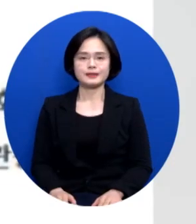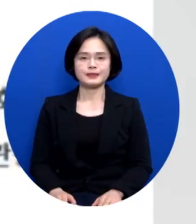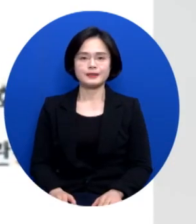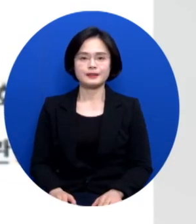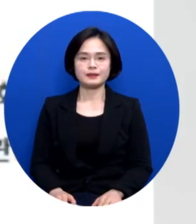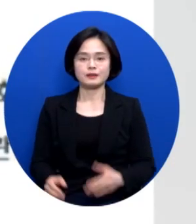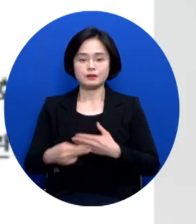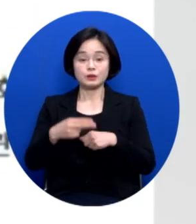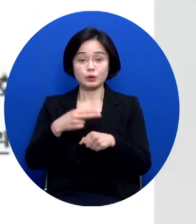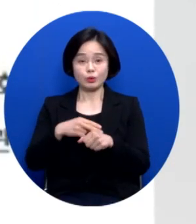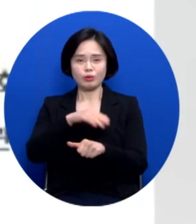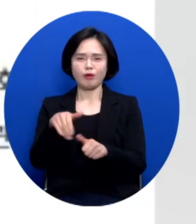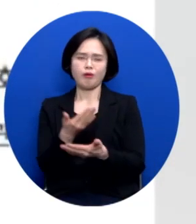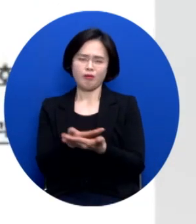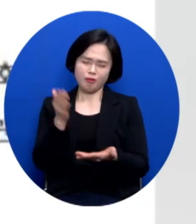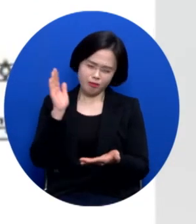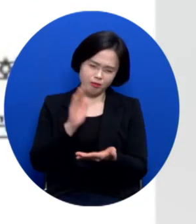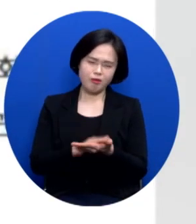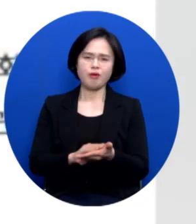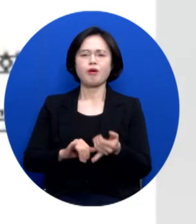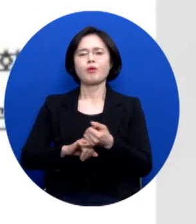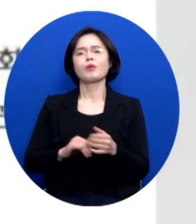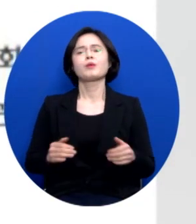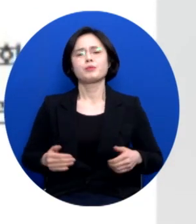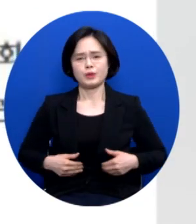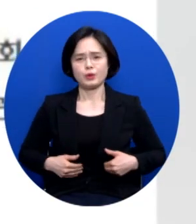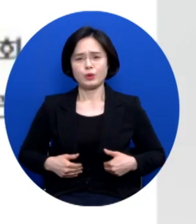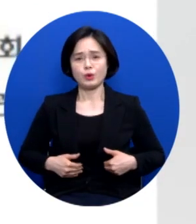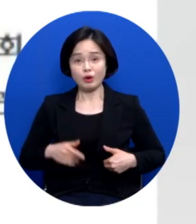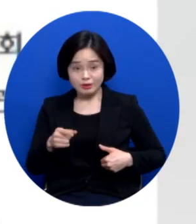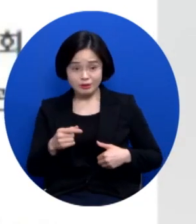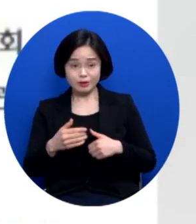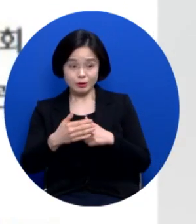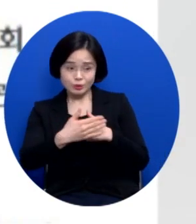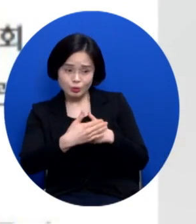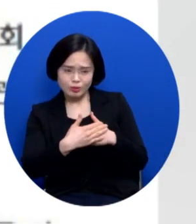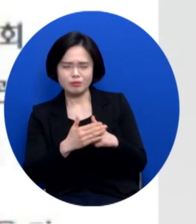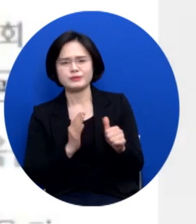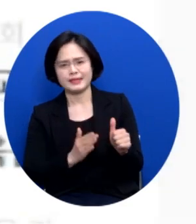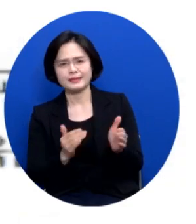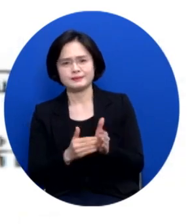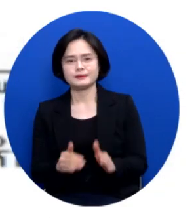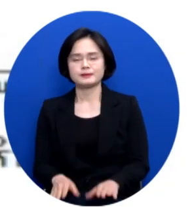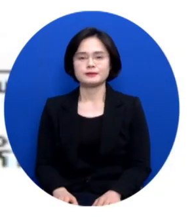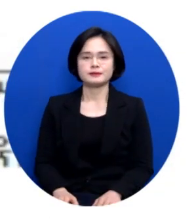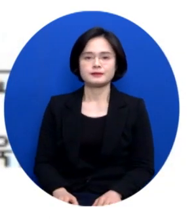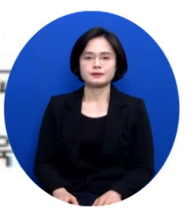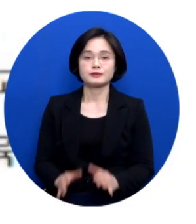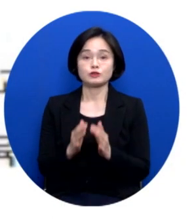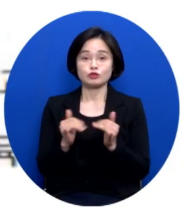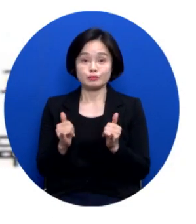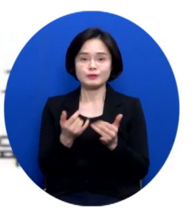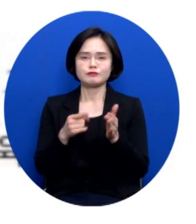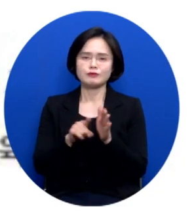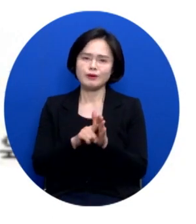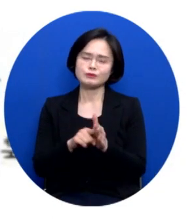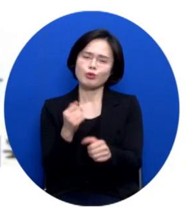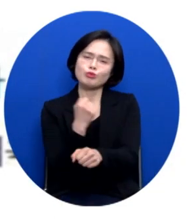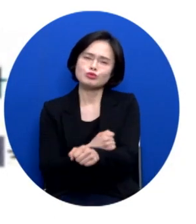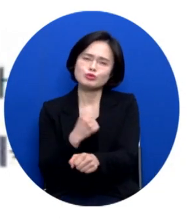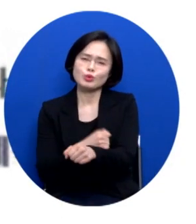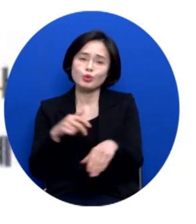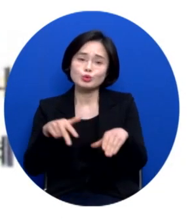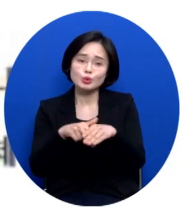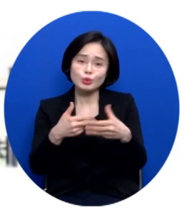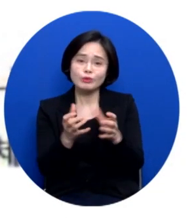반드시 필요한 개혁과제 완수를 위해 종교계가 힘을 모아달라고 요청했습니다. 또 국민들을 위해 헌신하고 있는 종교계를